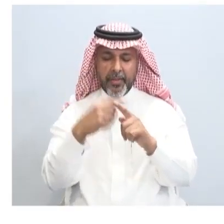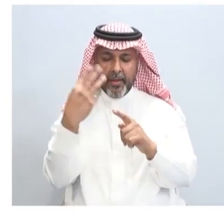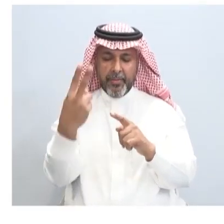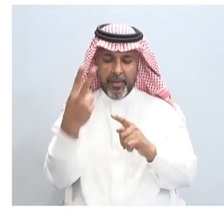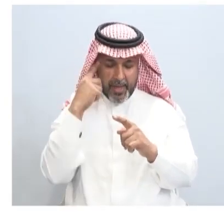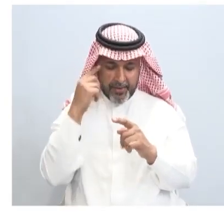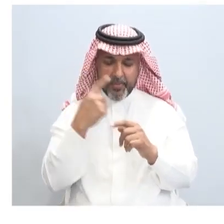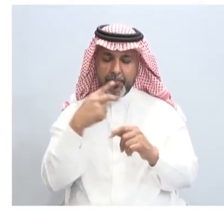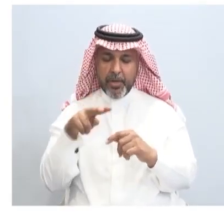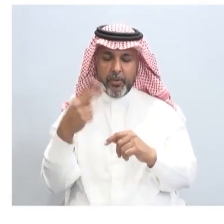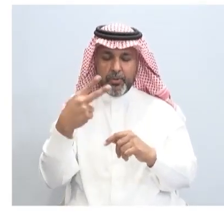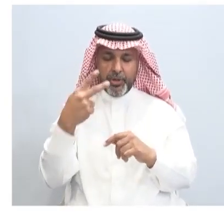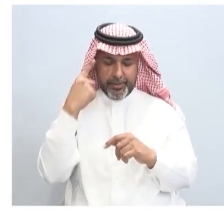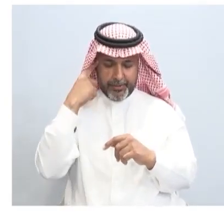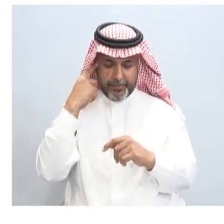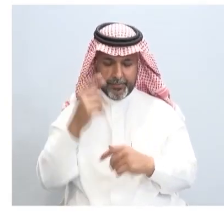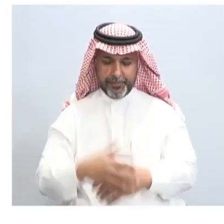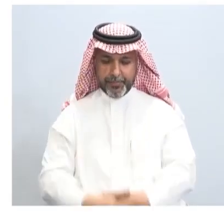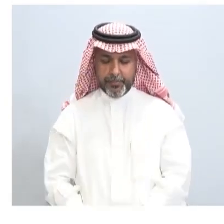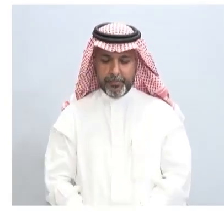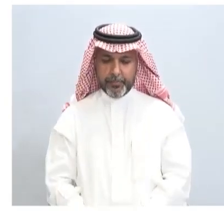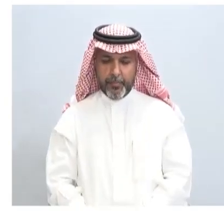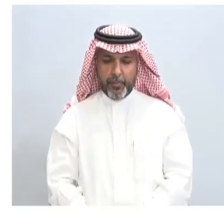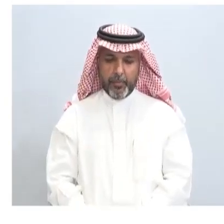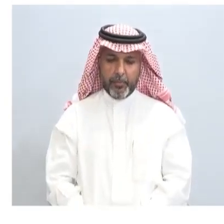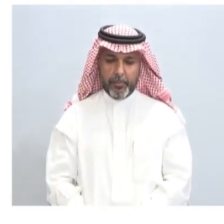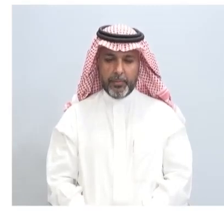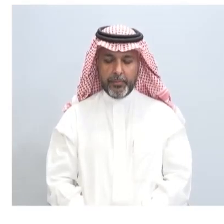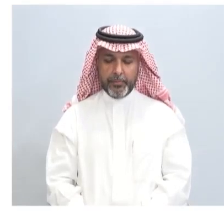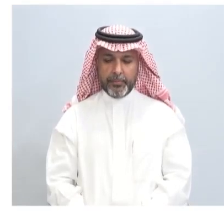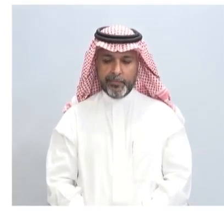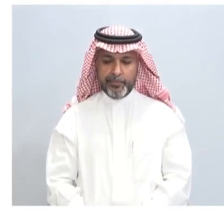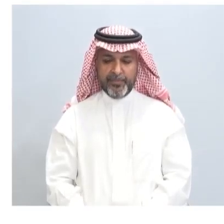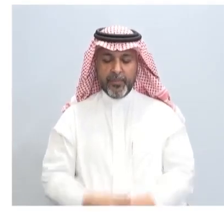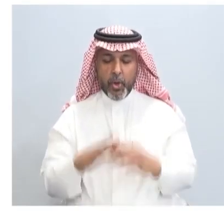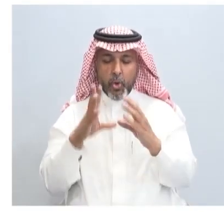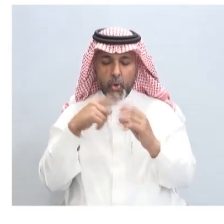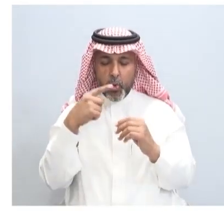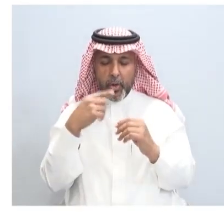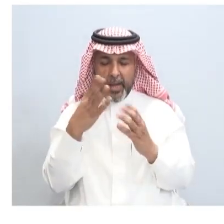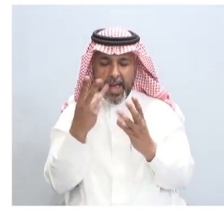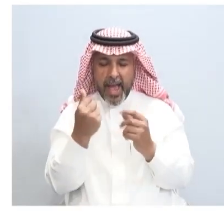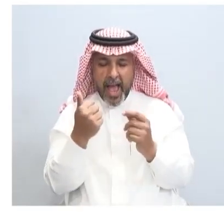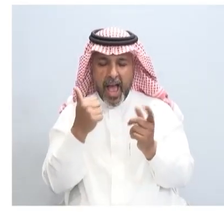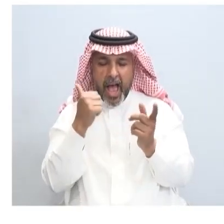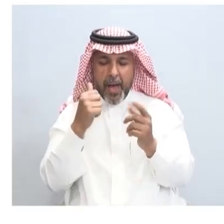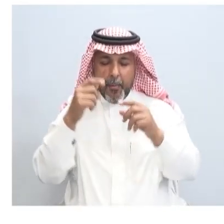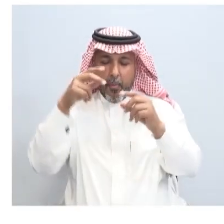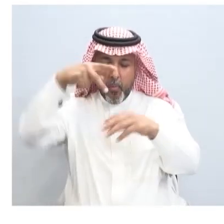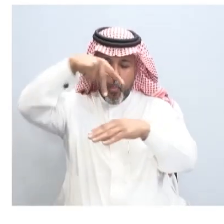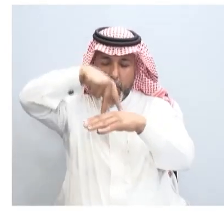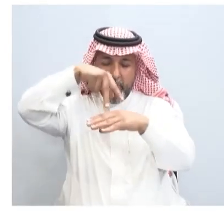المطلوبه قاللك في الحادثه المطلوبه قاللك ما احتمال ان يكون المثلث هو الاول